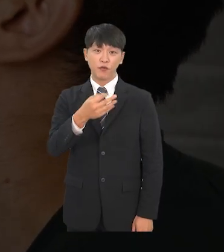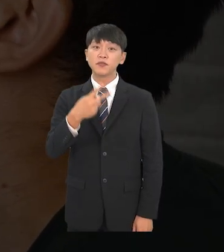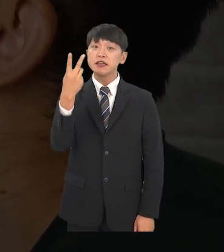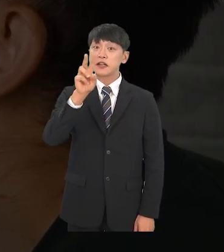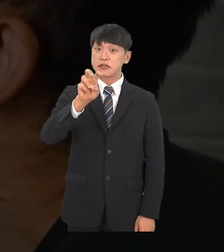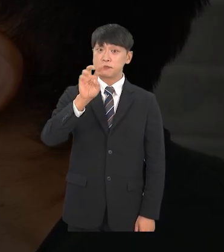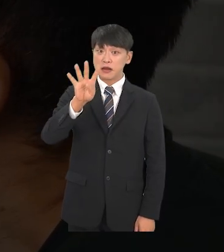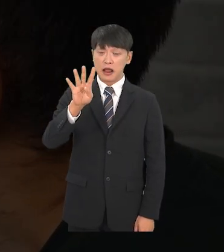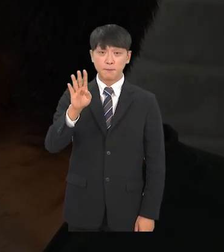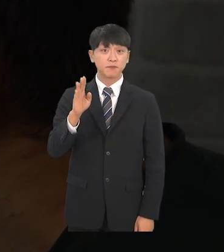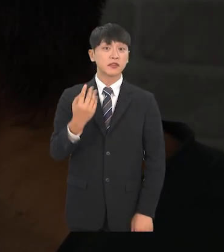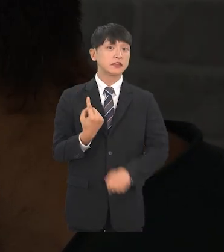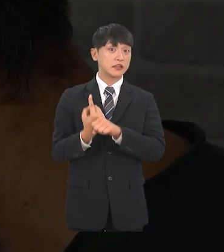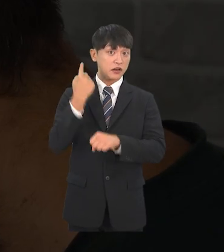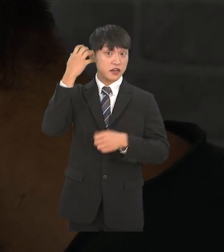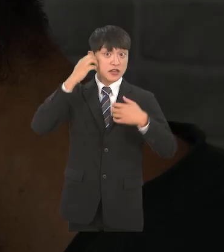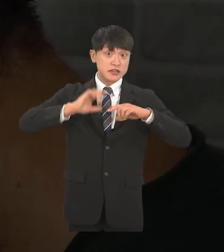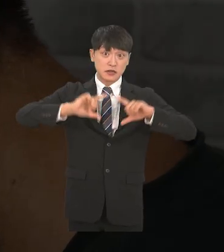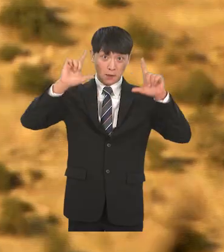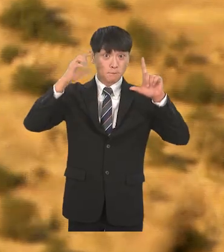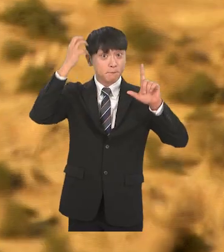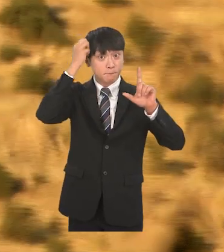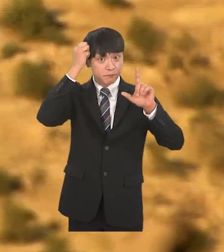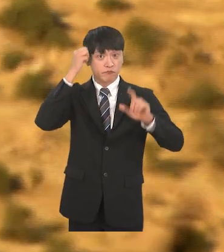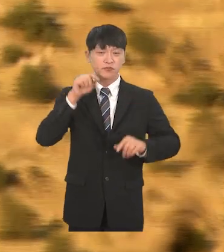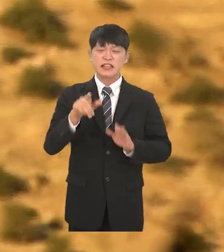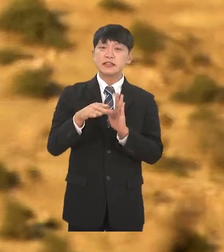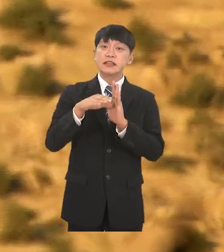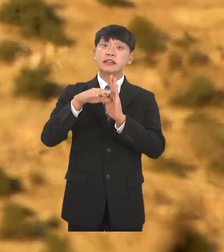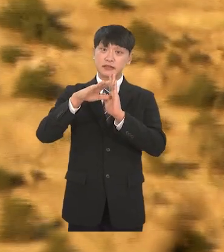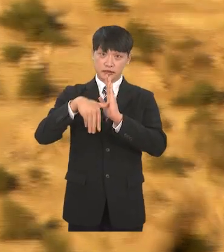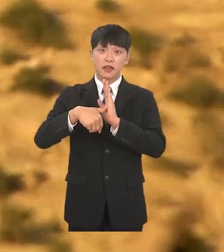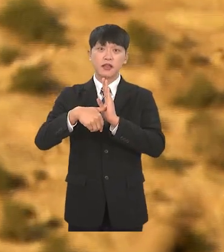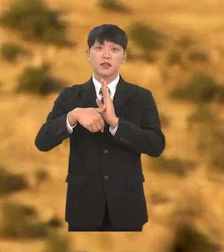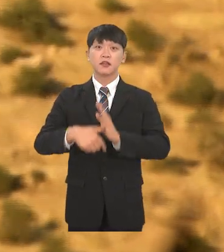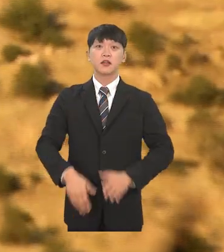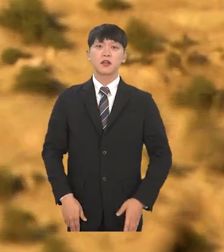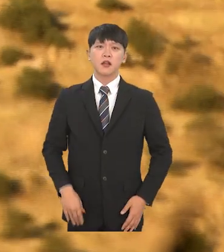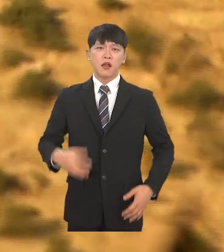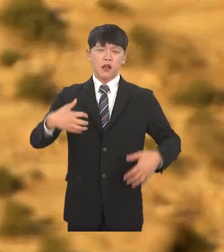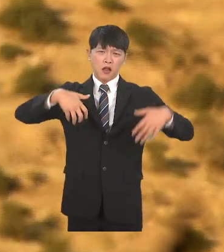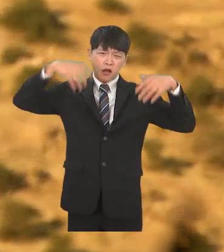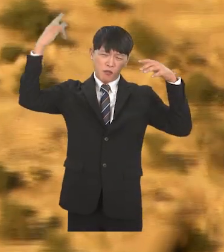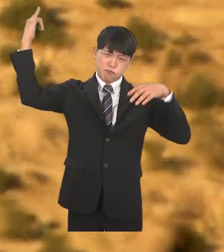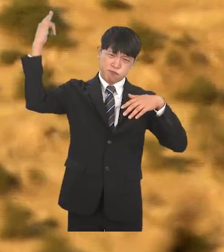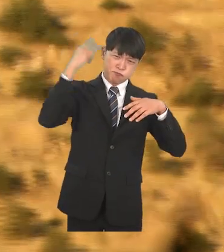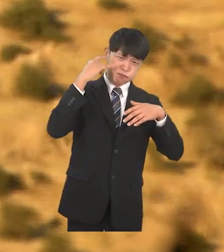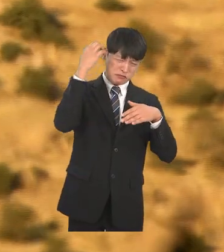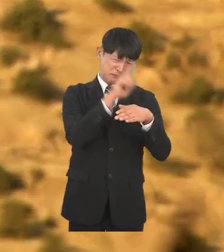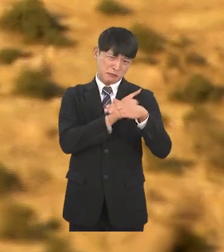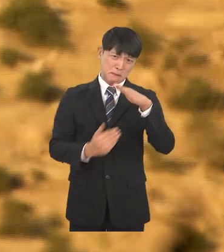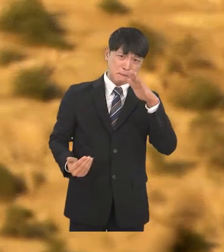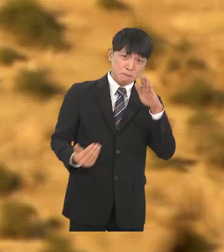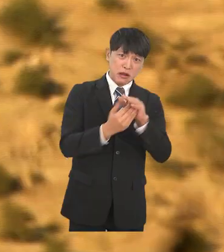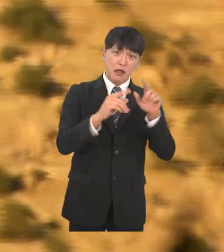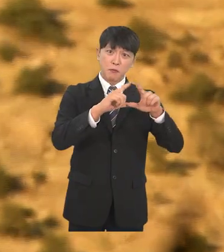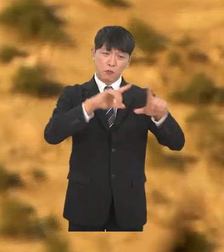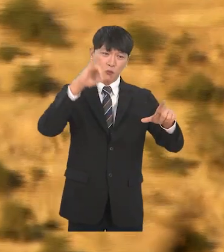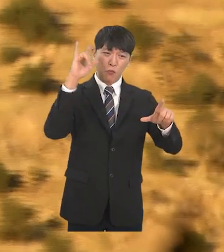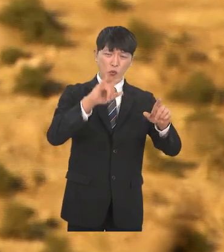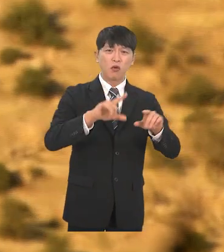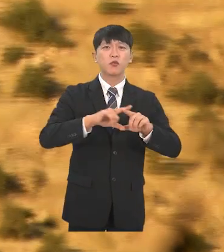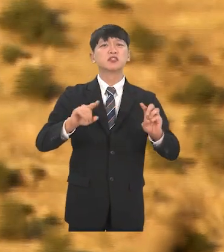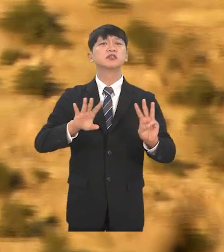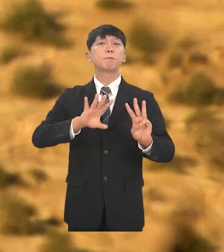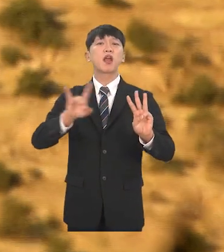2024년의 여름을 기억하시나요? 2024년 여름은 폭염 일수 역대 3위, 열대야 평년